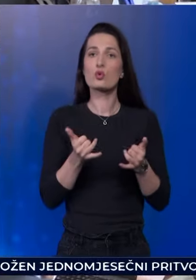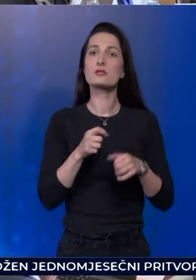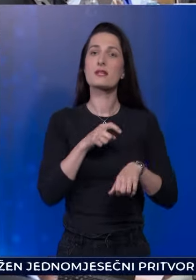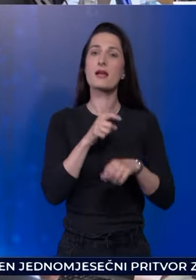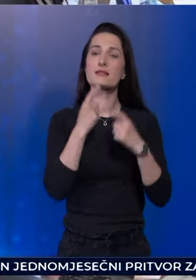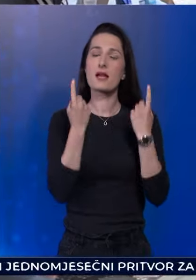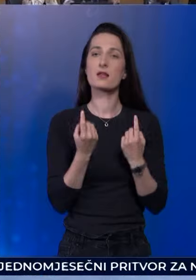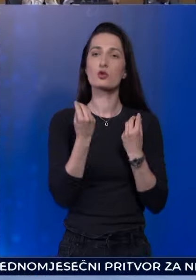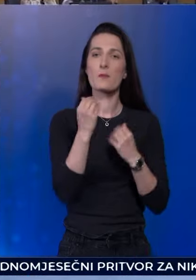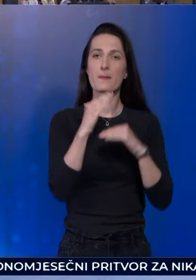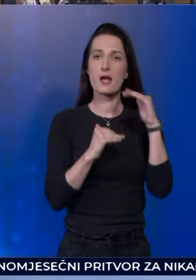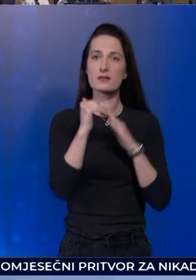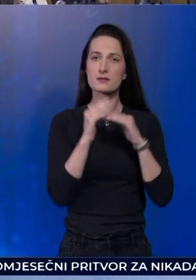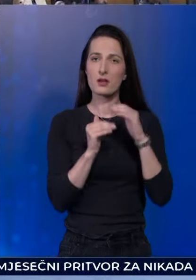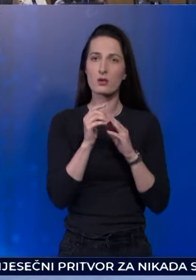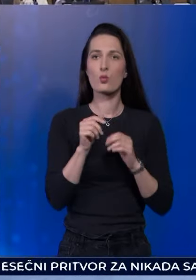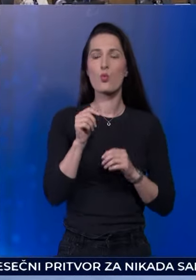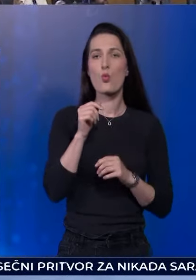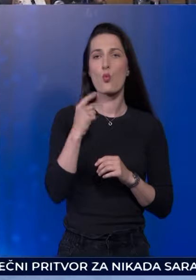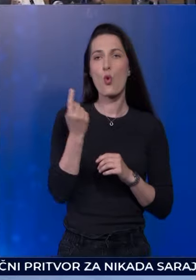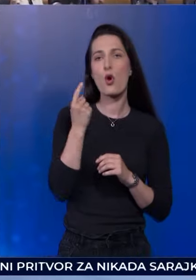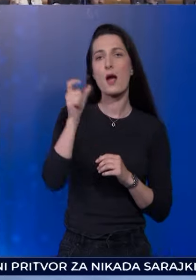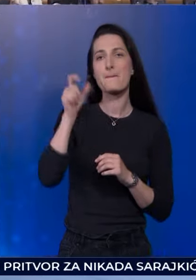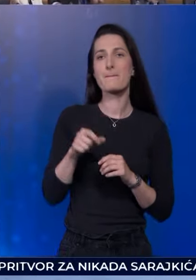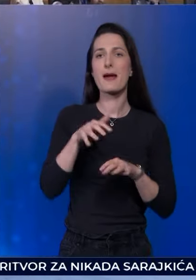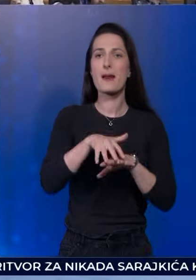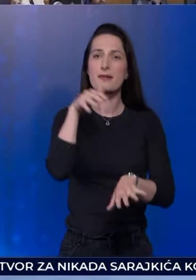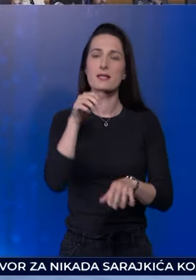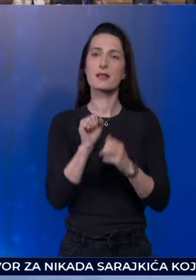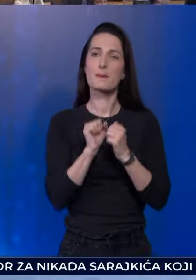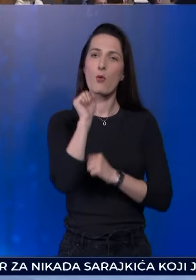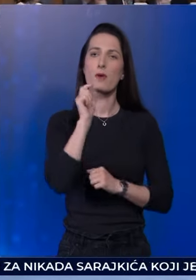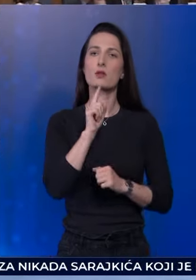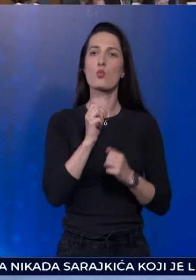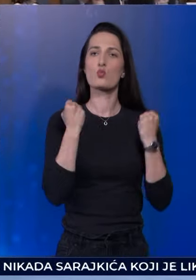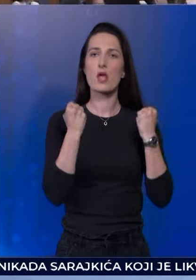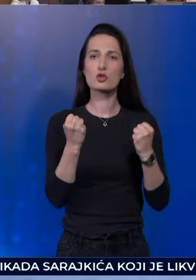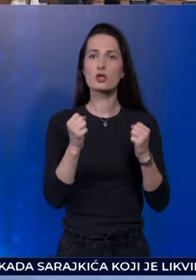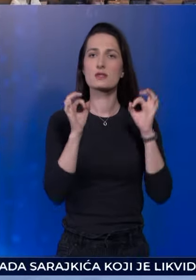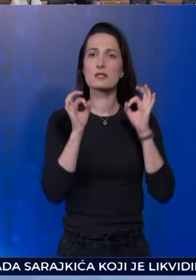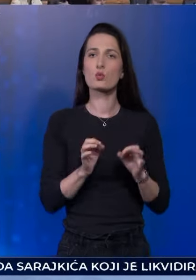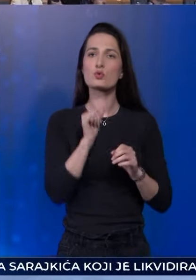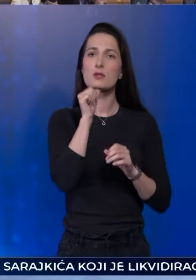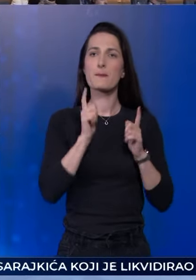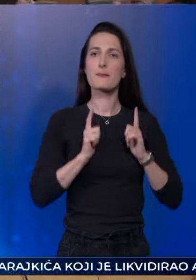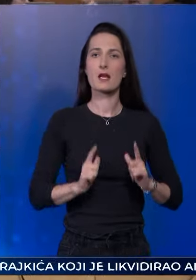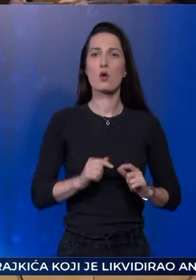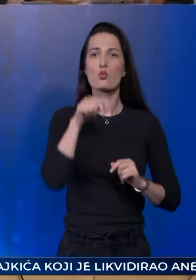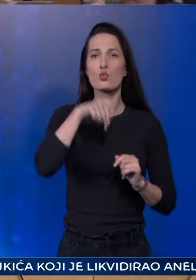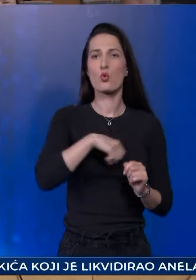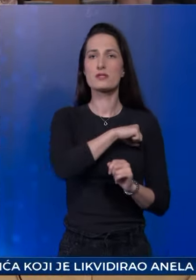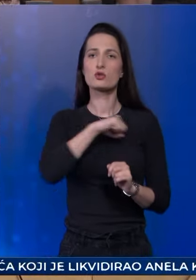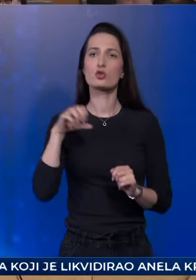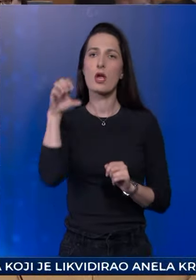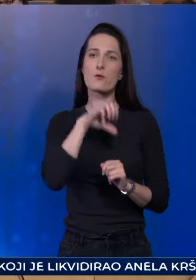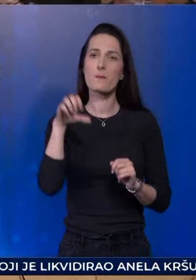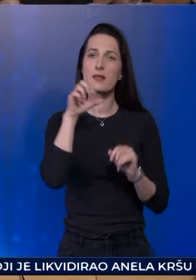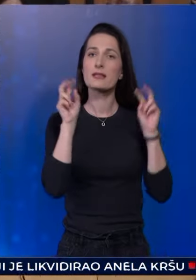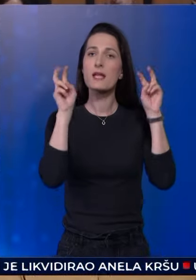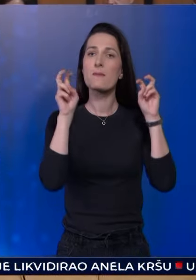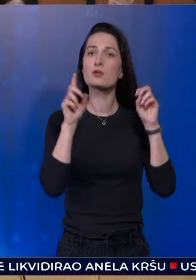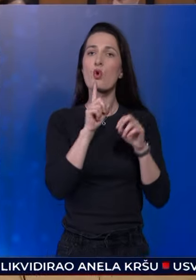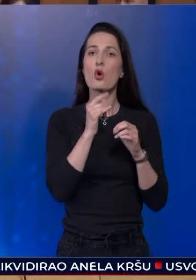trenutno stanje i dobre prakse i uloga parlamentarne diplomatije u jačanju sigurnosti i mira u Jugoistočnoj Evropi